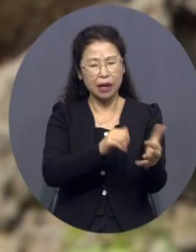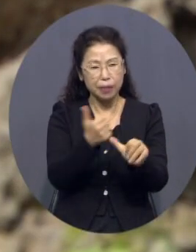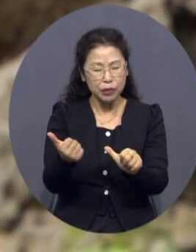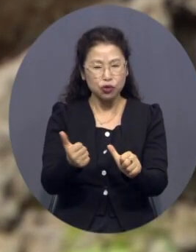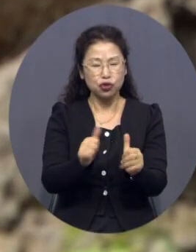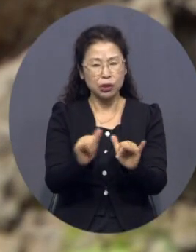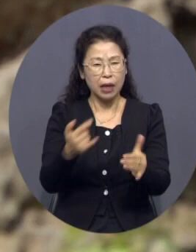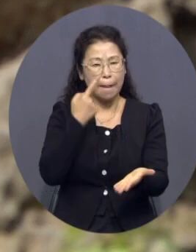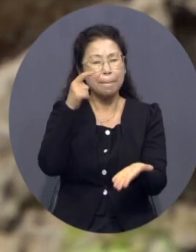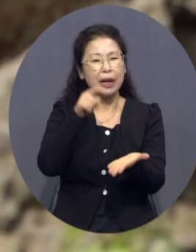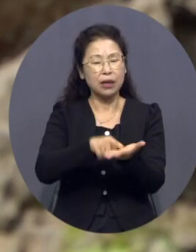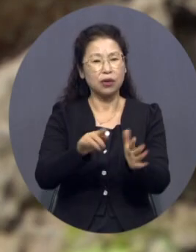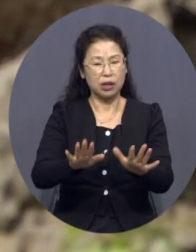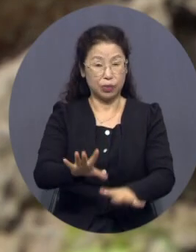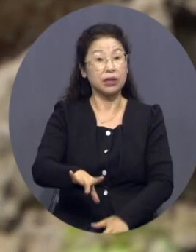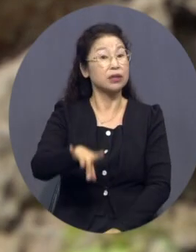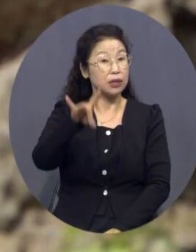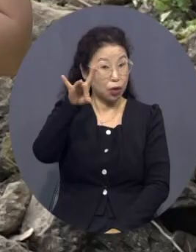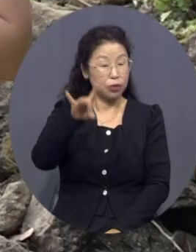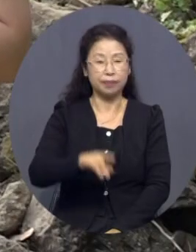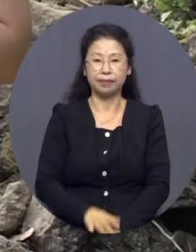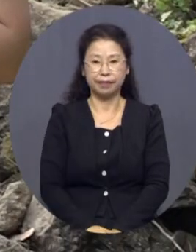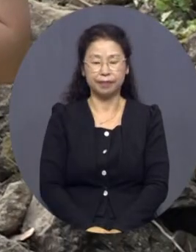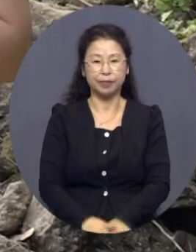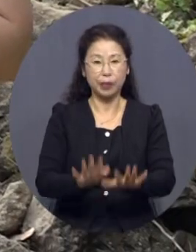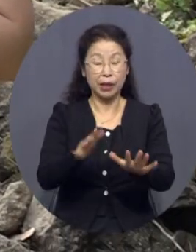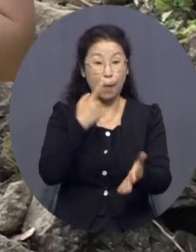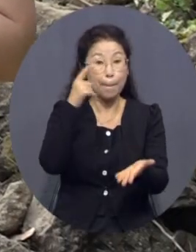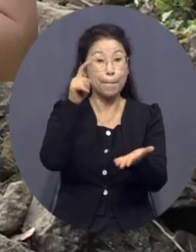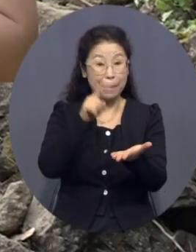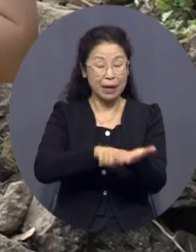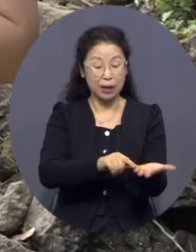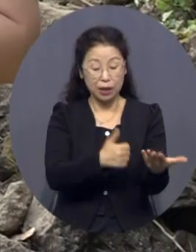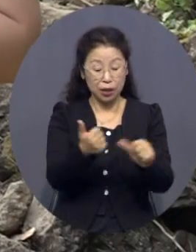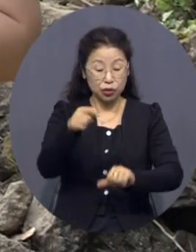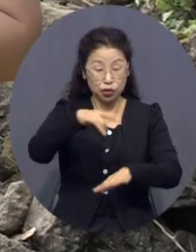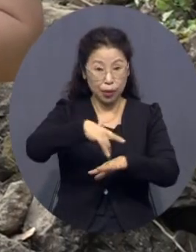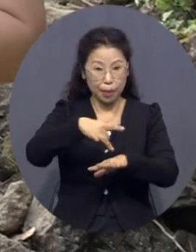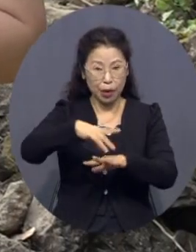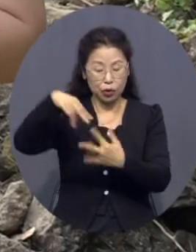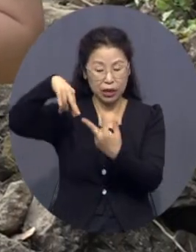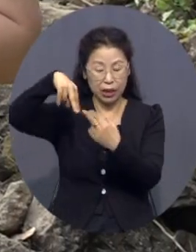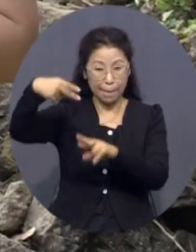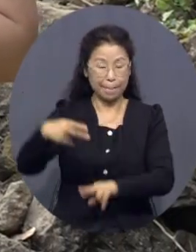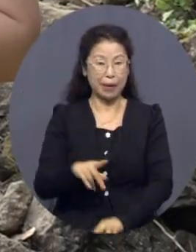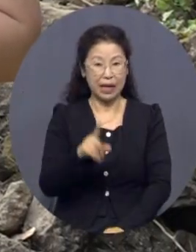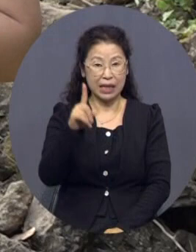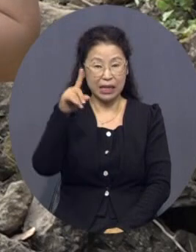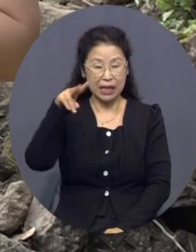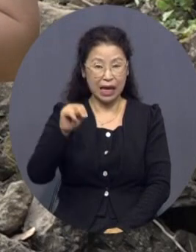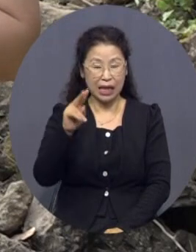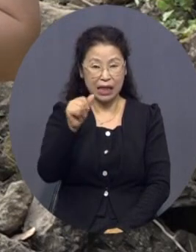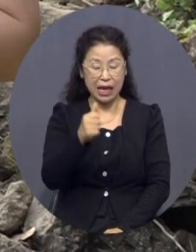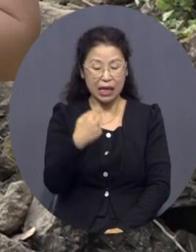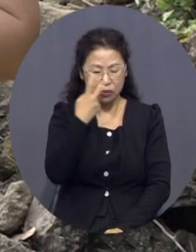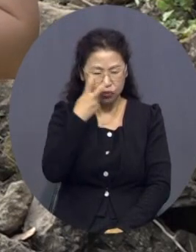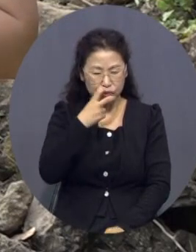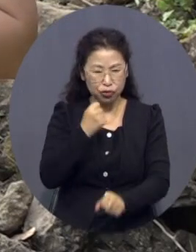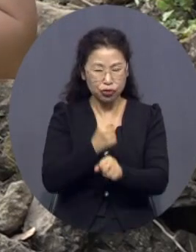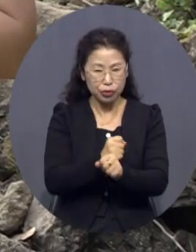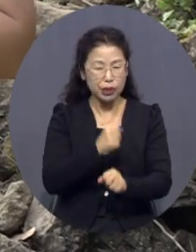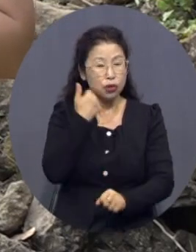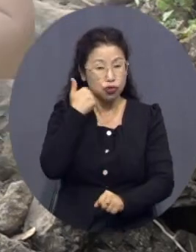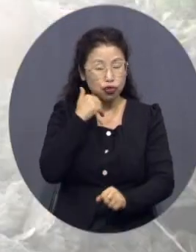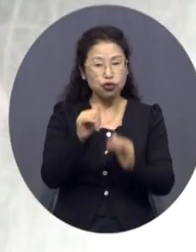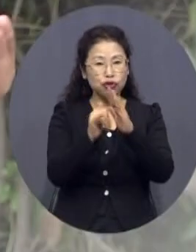유해가 발견된 것은 이번이 처음. 이번에 발굴된 유해는 유전자 감식을 통해 신원과 가족을 찾을 수 있게